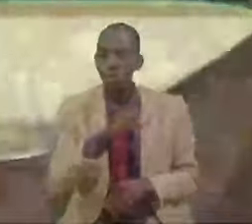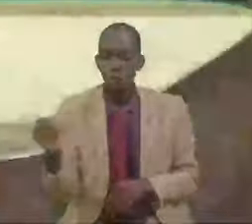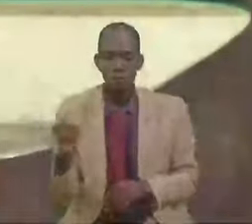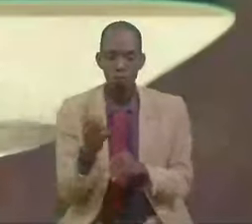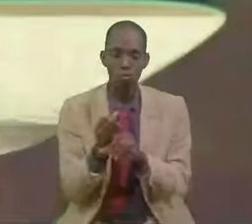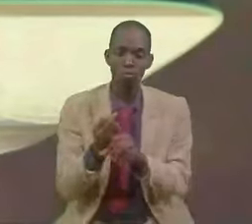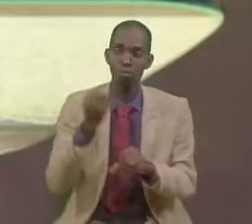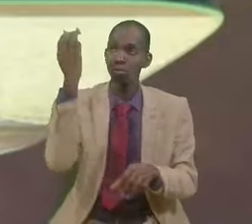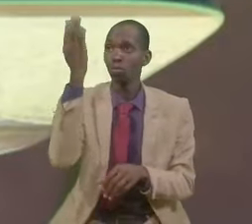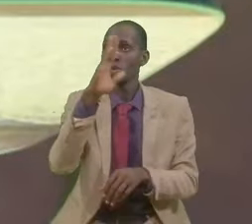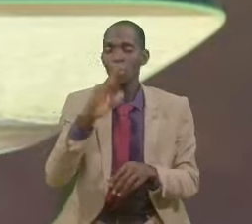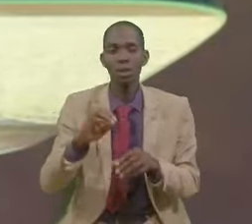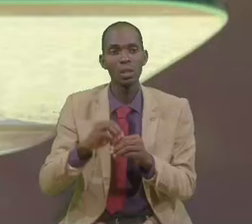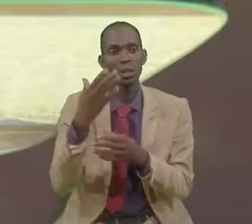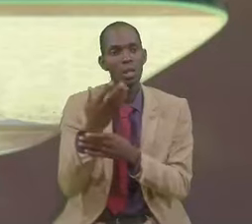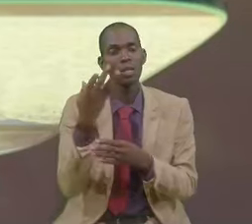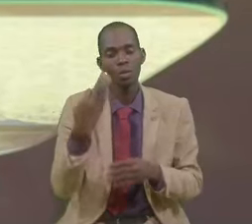main.